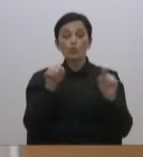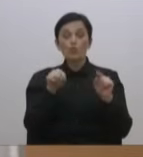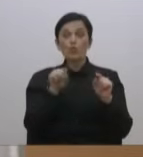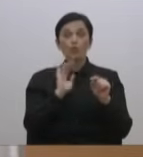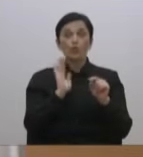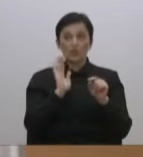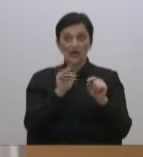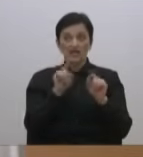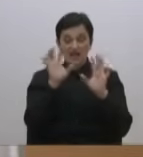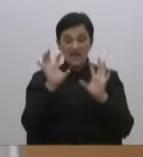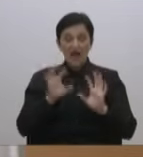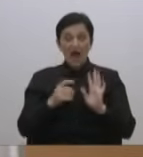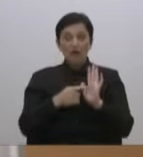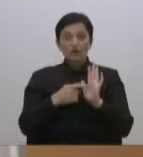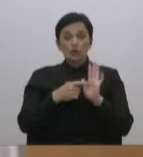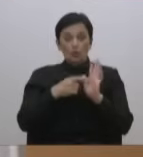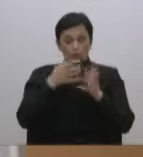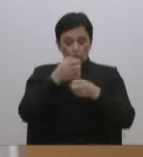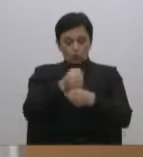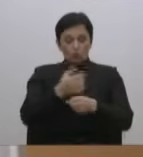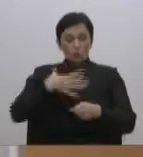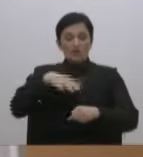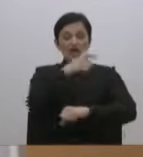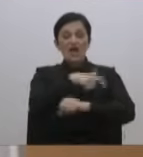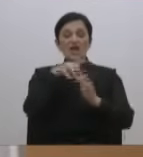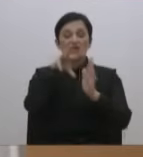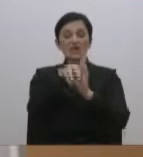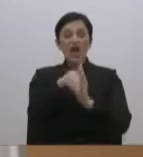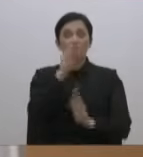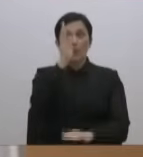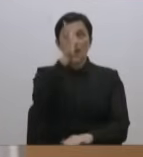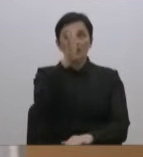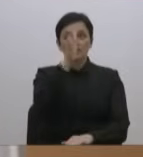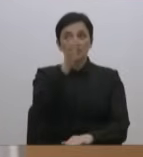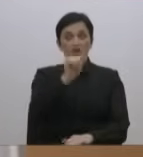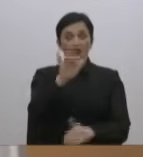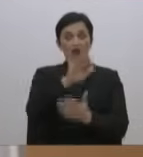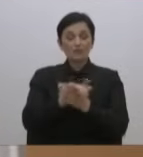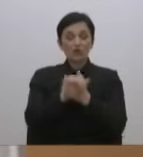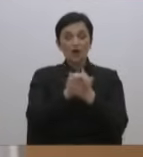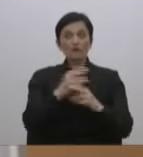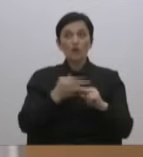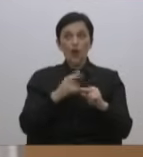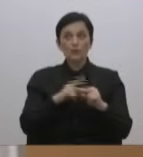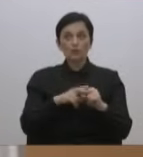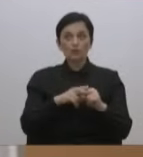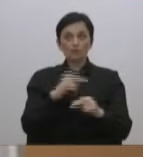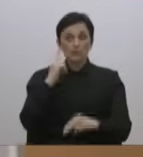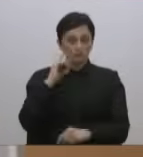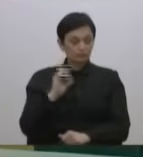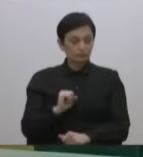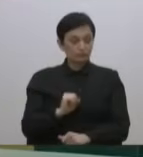საქმიანობას, არამედ ეს კანონი საერთოდ ზღუდავს საქართველოს გაწევრიანების პერსპექტივას ევროკავშირში და ამიტომ საერთოდ